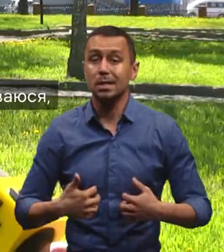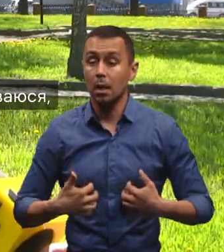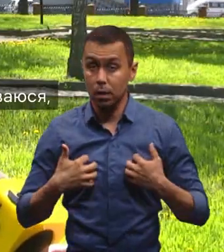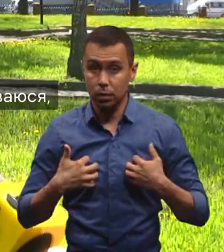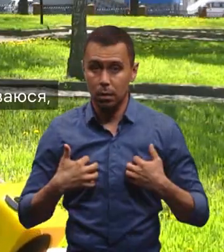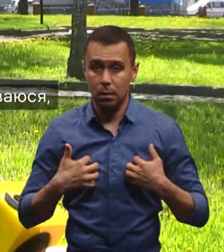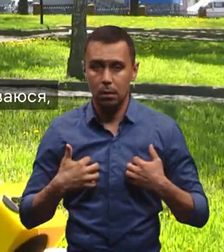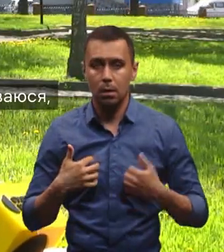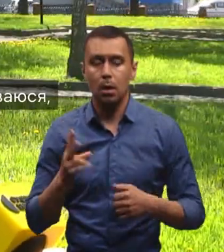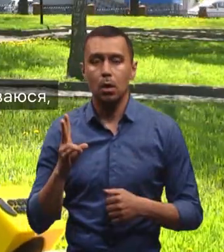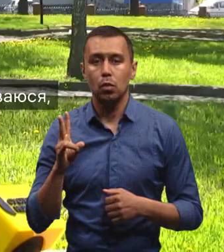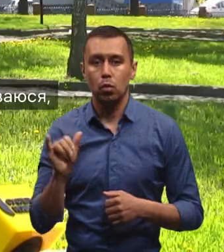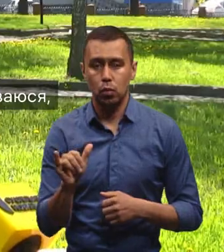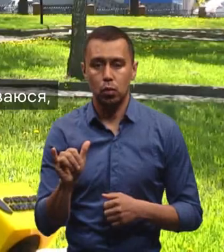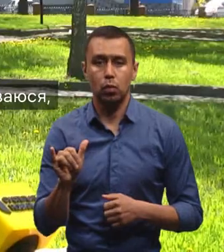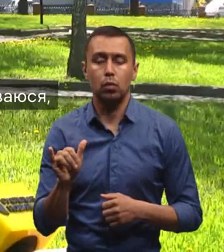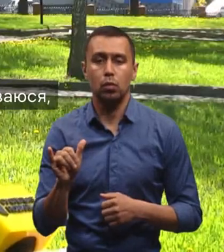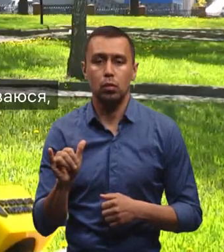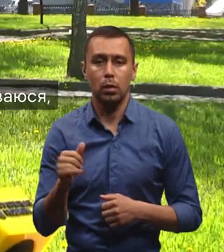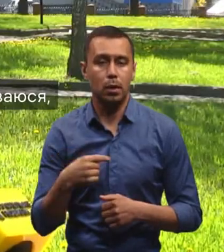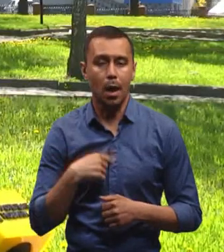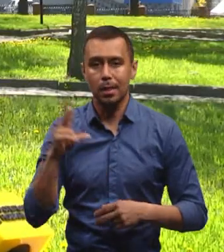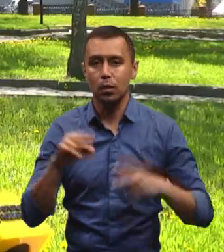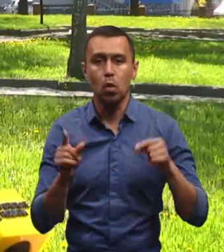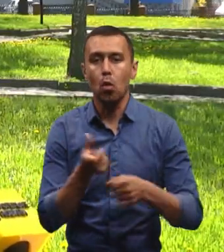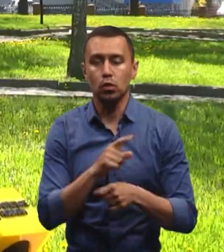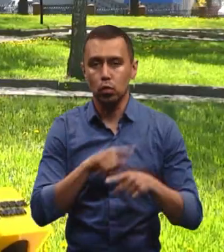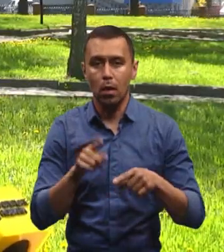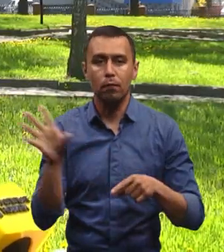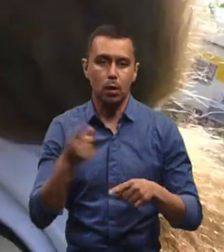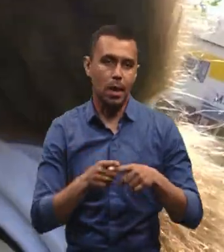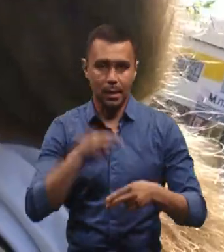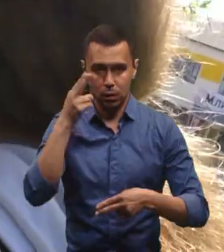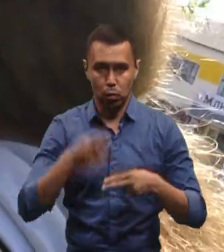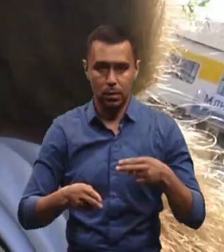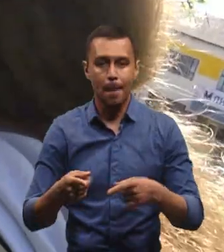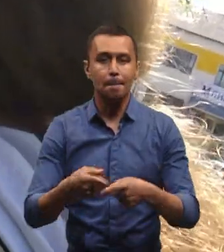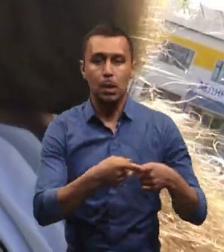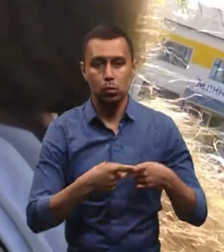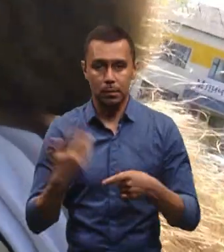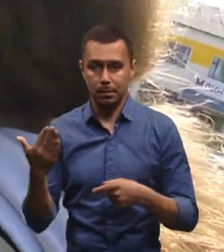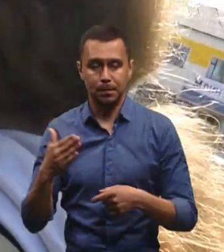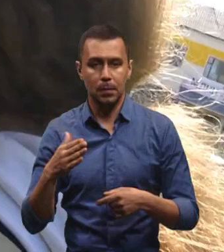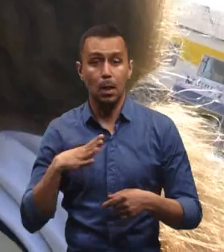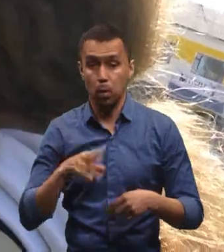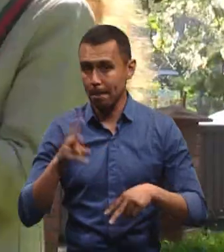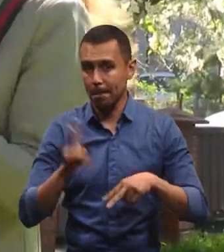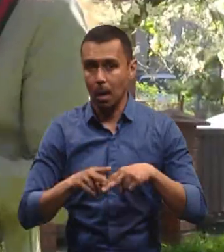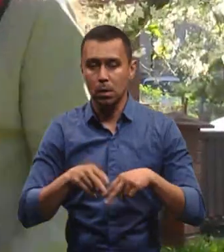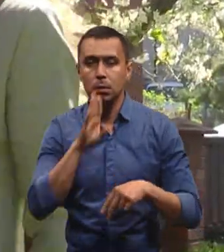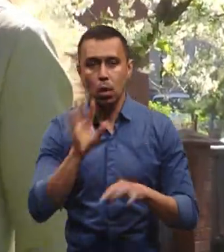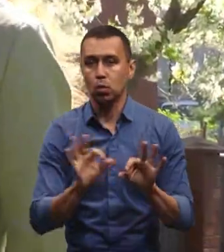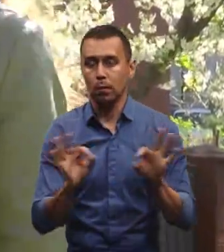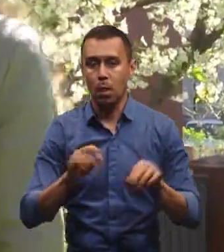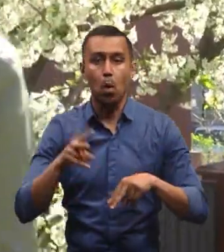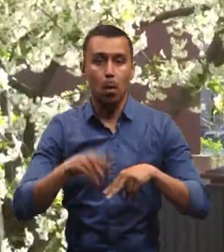страшно, но я надеюсь, что очень скоро все это закончится. У білорусів Інни не було паспорта. Жінка